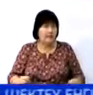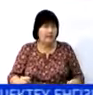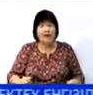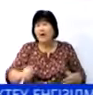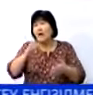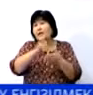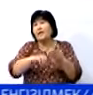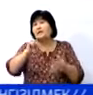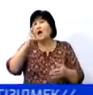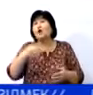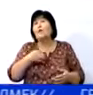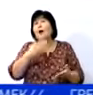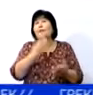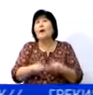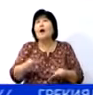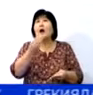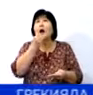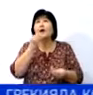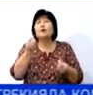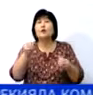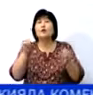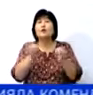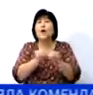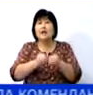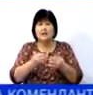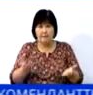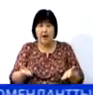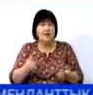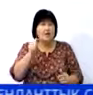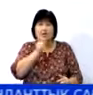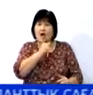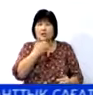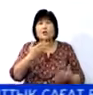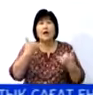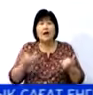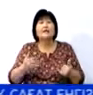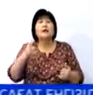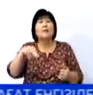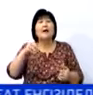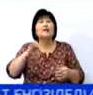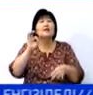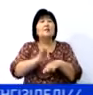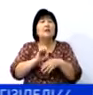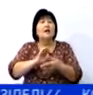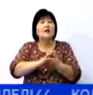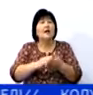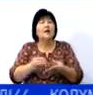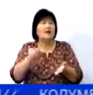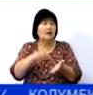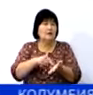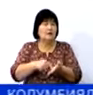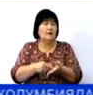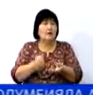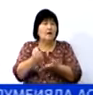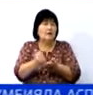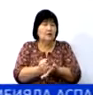негізгі әлеуметтік маңызы бар азық-түлік бағасы тұрақты ма? Жасыратыны жоқ, қазіргідей пандемия жағдайында тауар құнын қалыпты